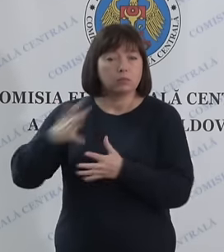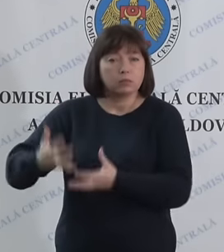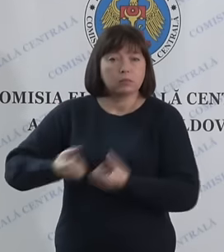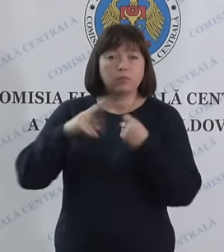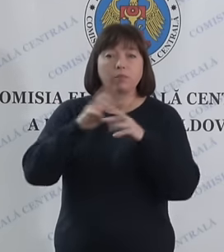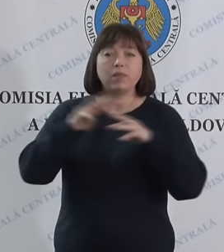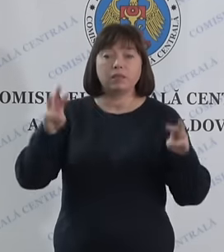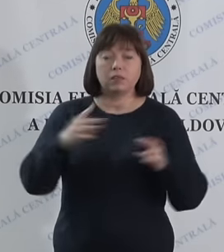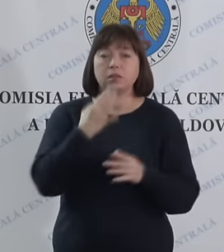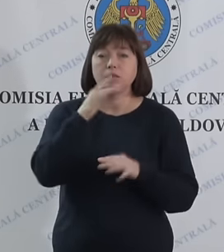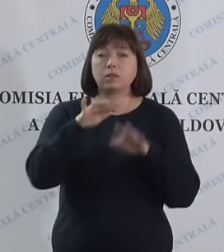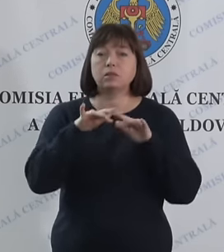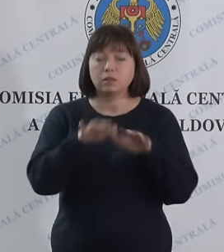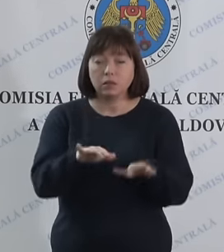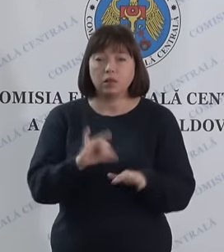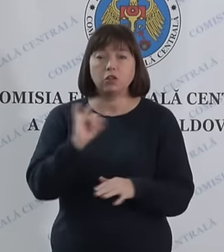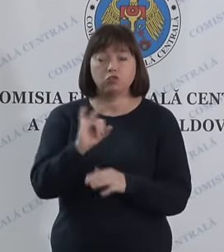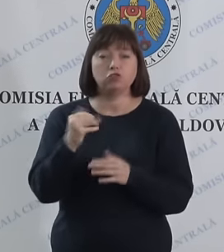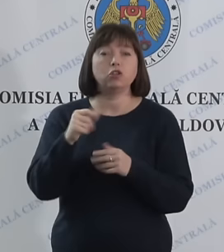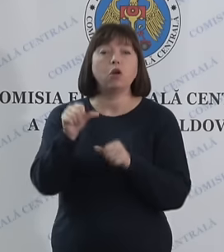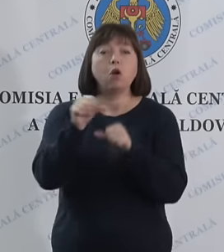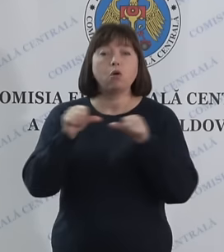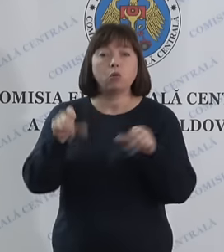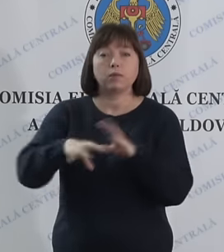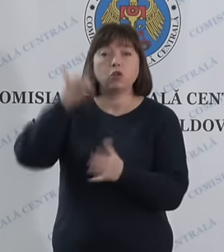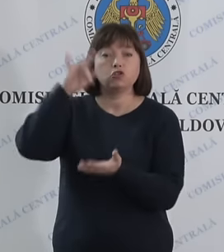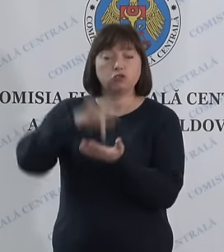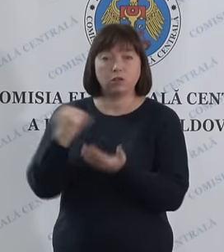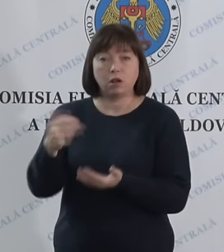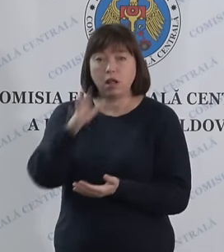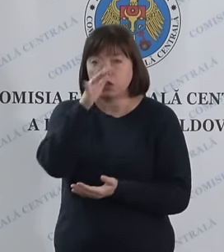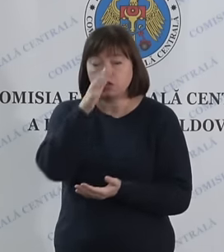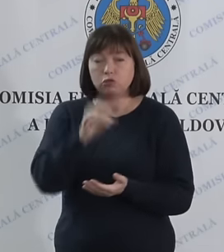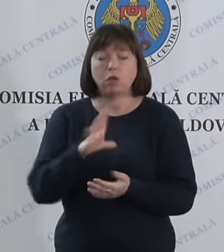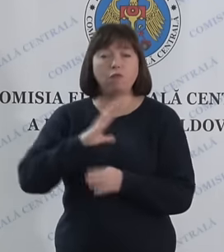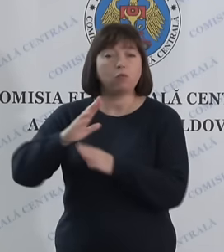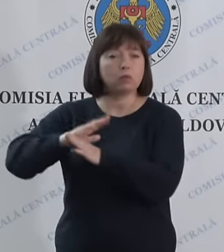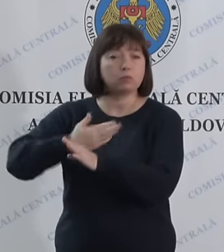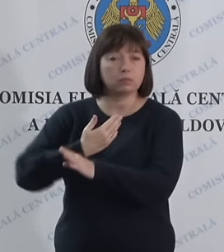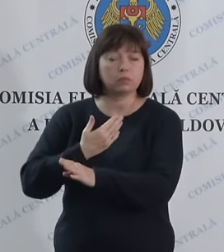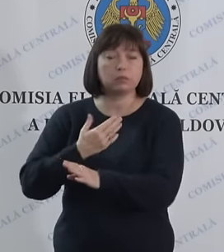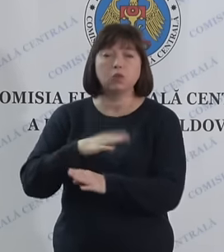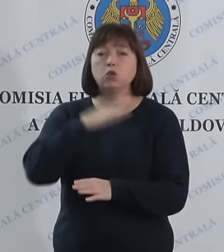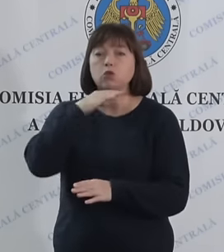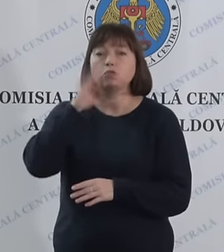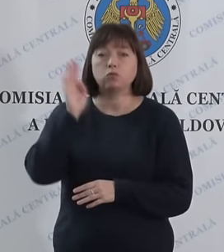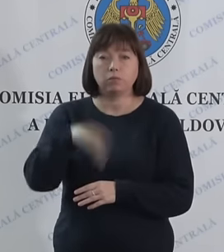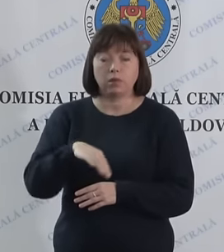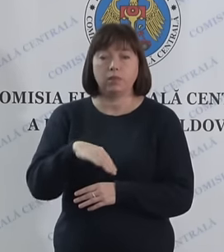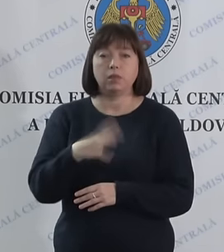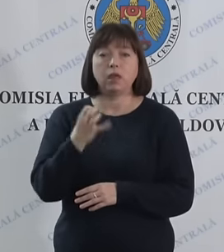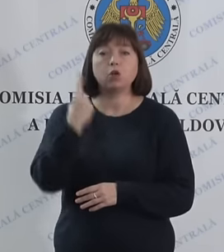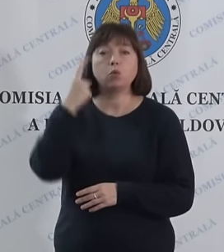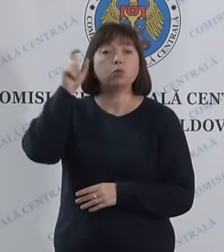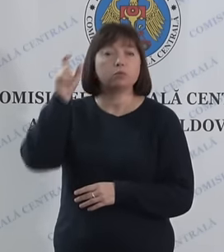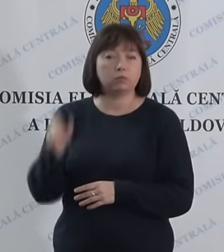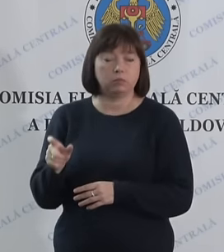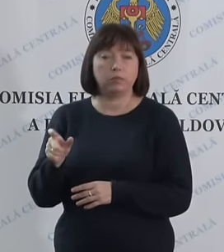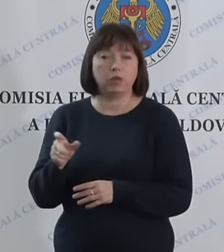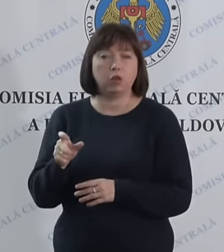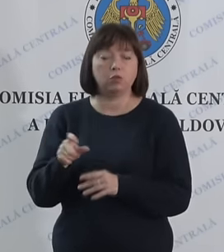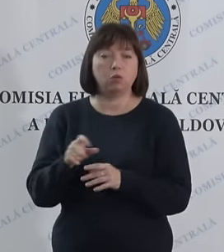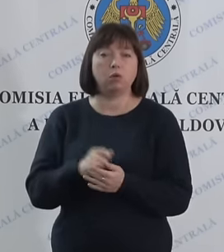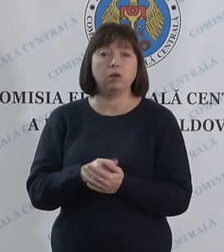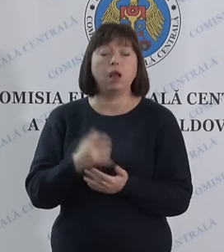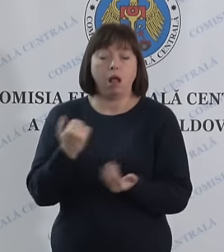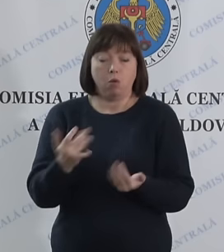Externe, sprijinul dumneavoastră, Comisia Electorală Centrală. Ne-a fost alocat suplimentar încă un operator deci în